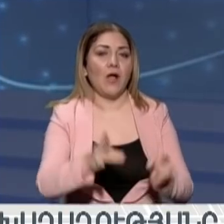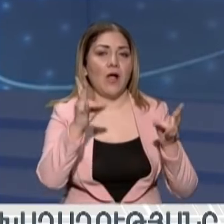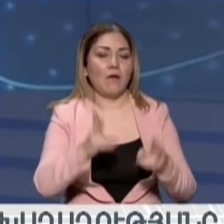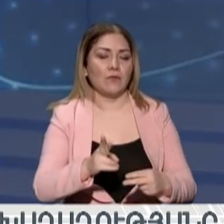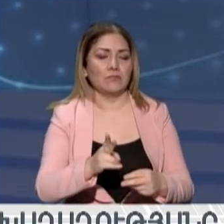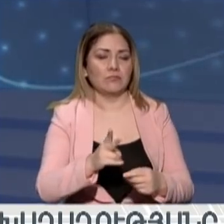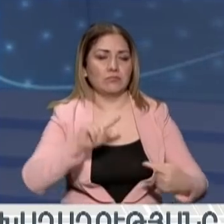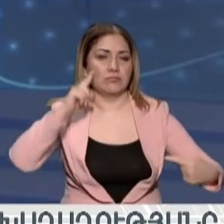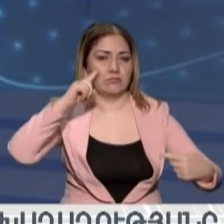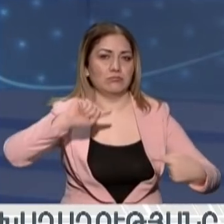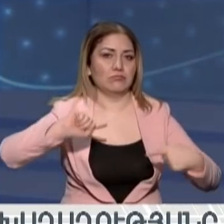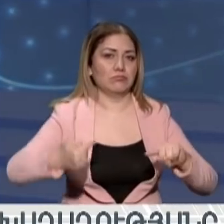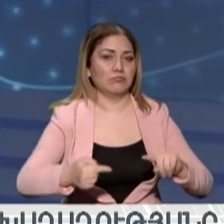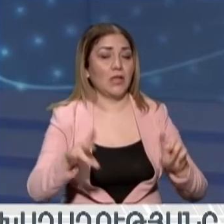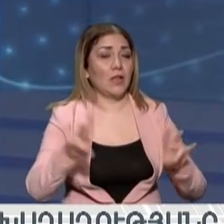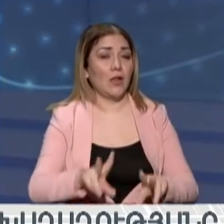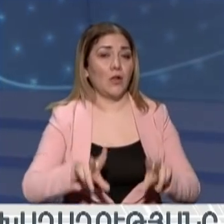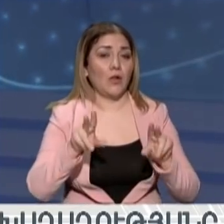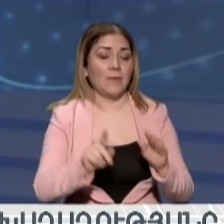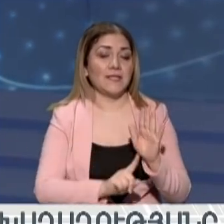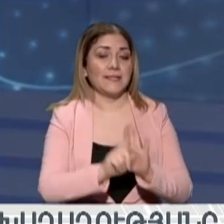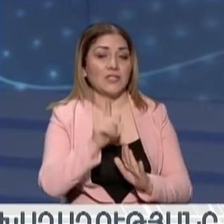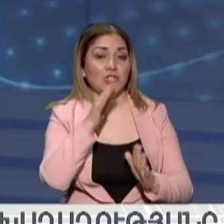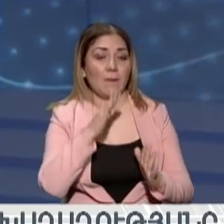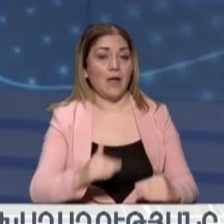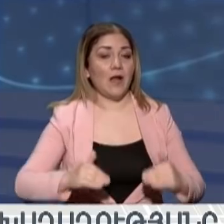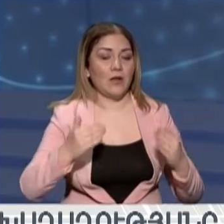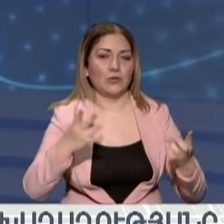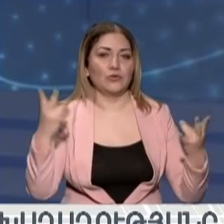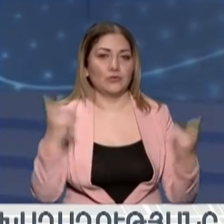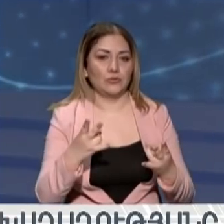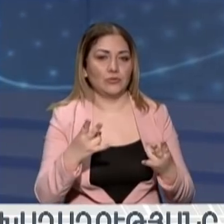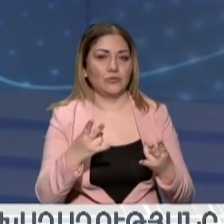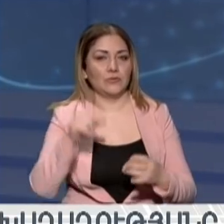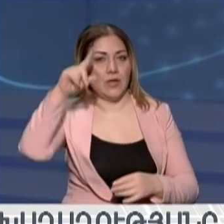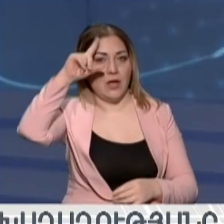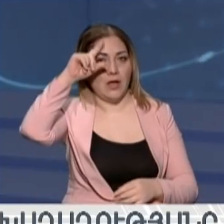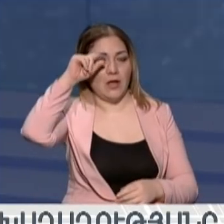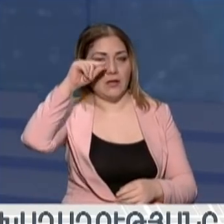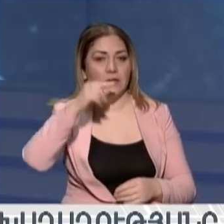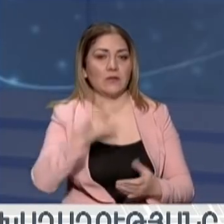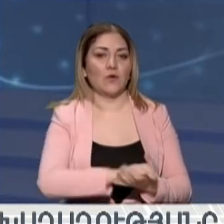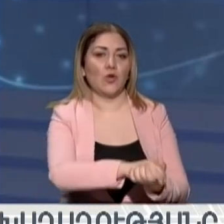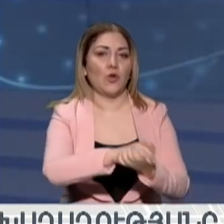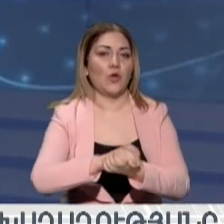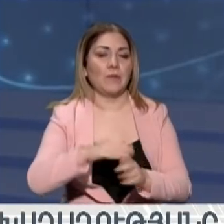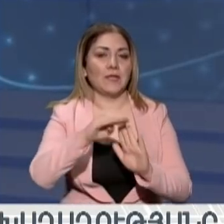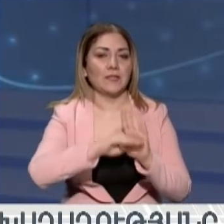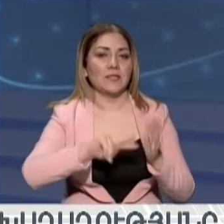ու խաղաղությանը։ Նախարարը ընդգծել է, մտել ենք մի փուլ, երբ անհրաժեշտ է ձևավորել հայկական կողմերի միասնական